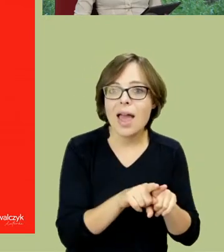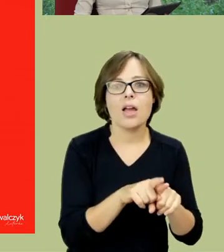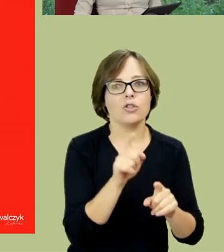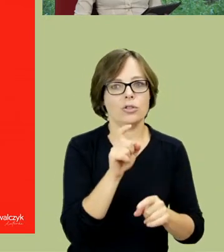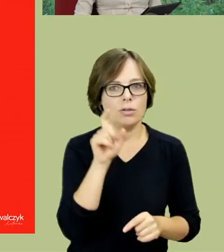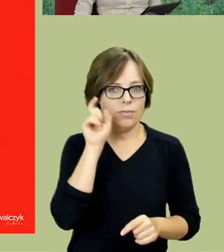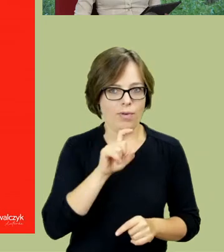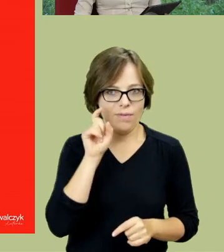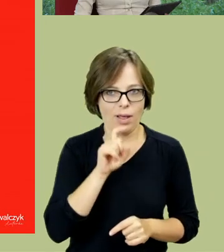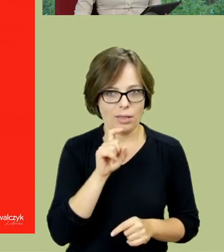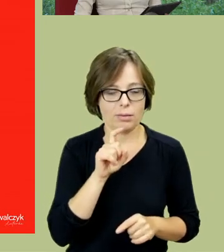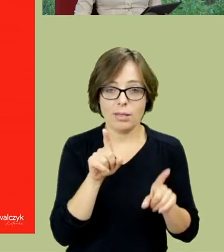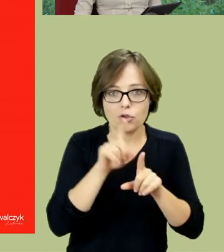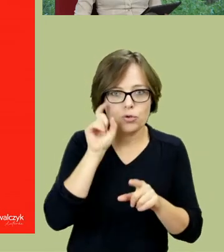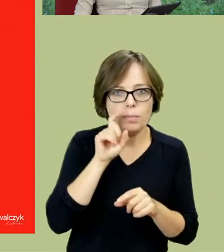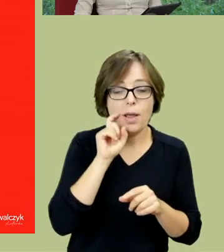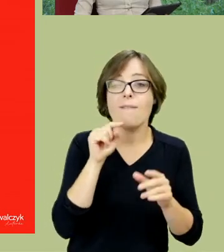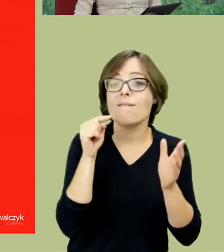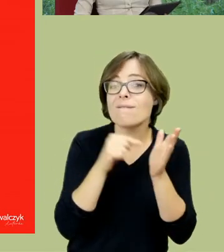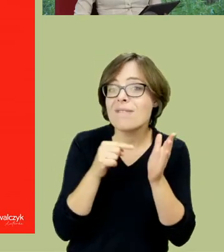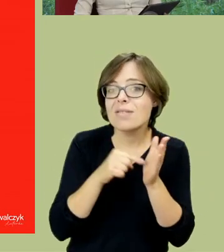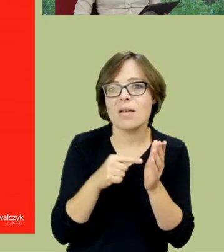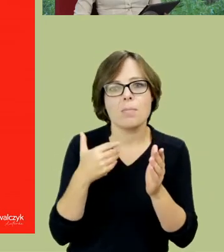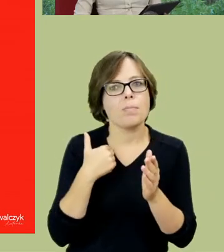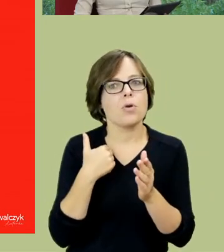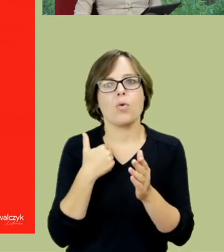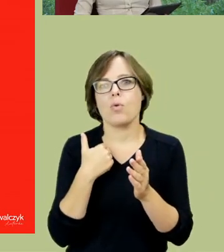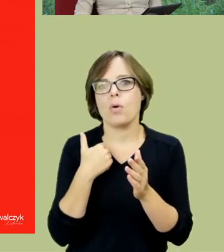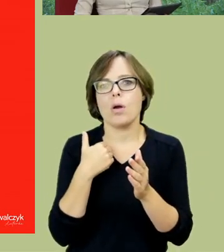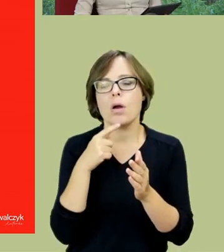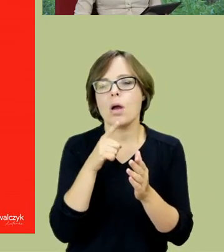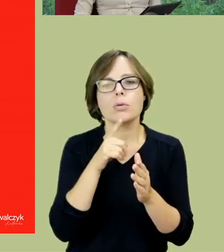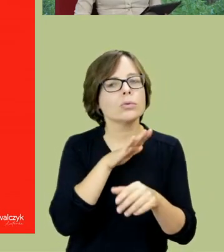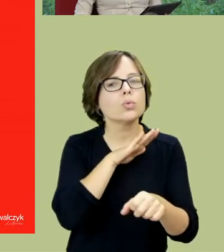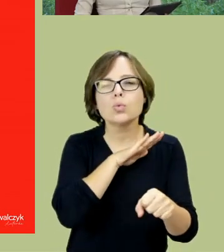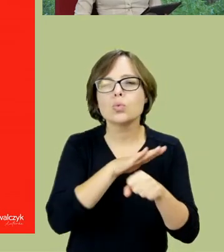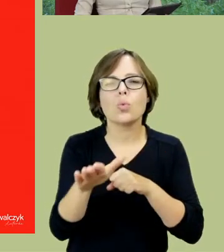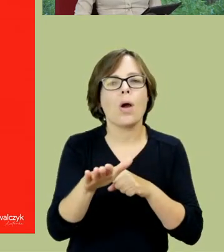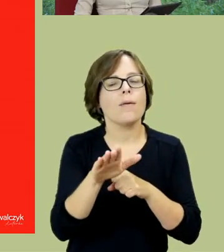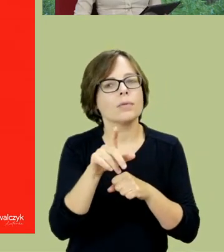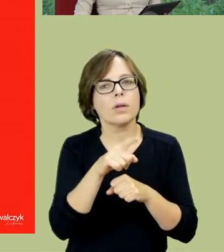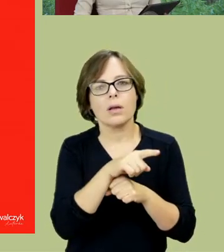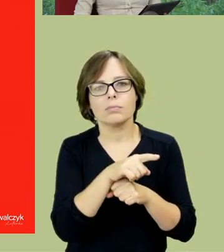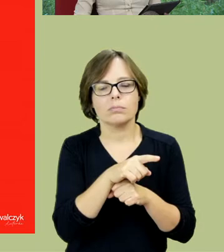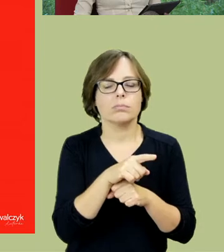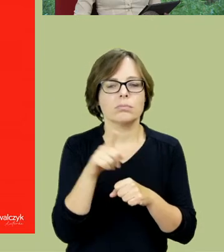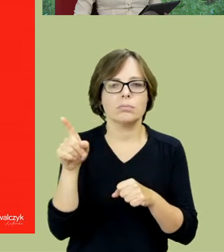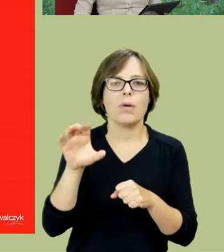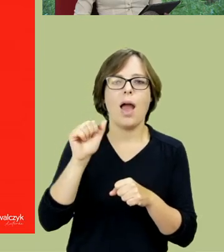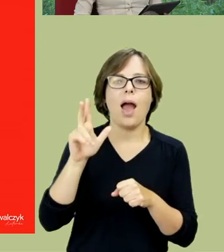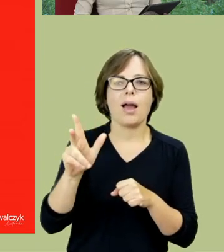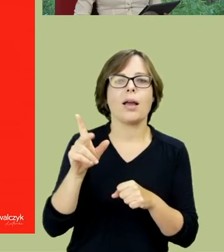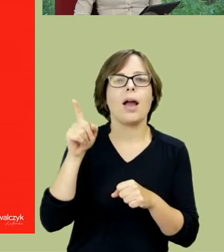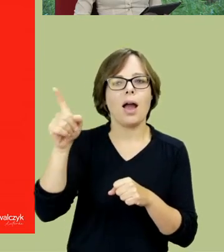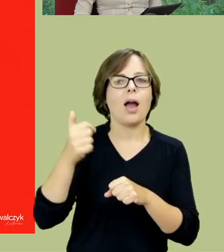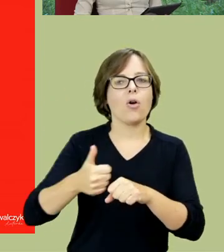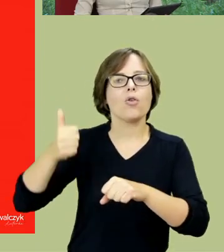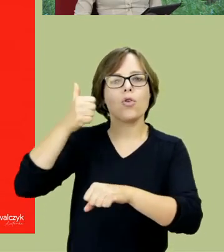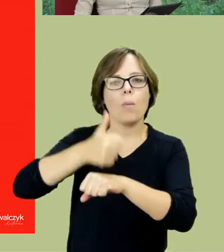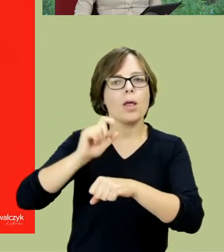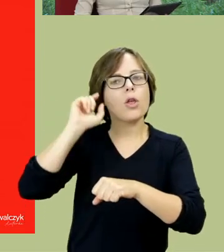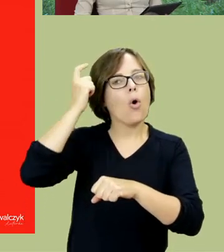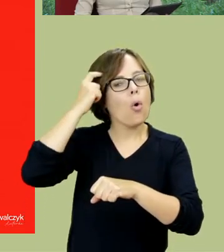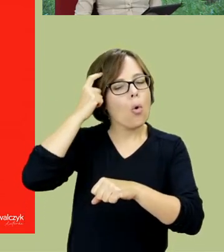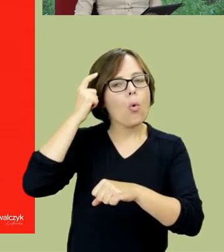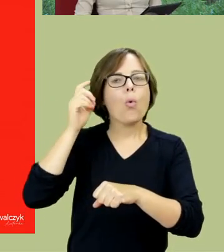zasłynęła najsłynniejsza emisariuszka komendanta głównego Armii Krajowej, czyli